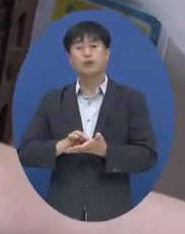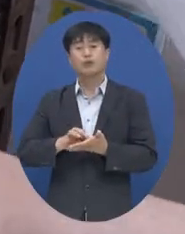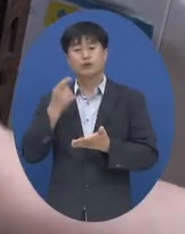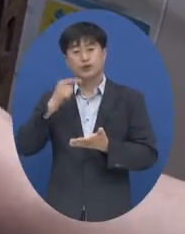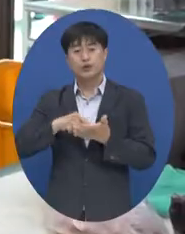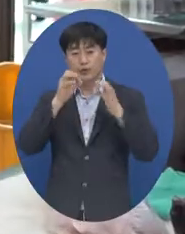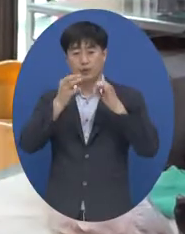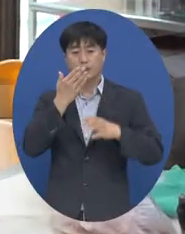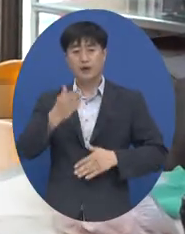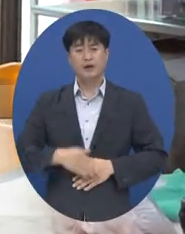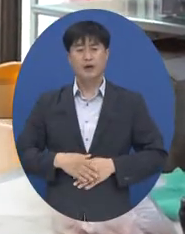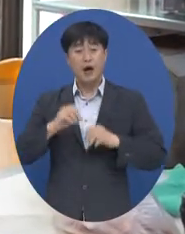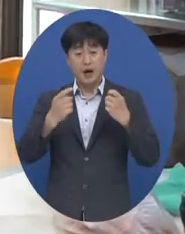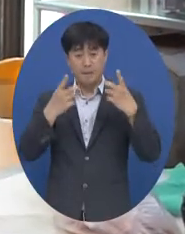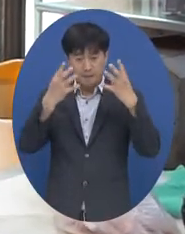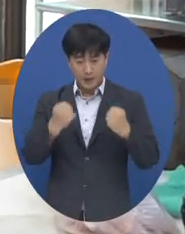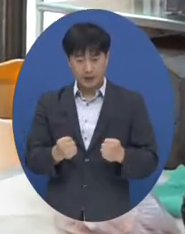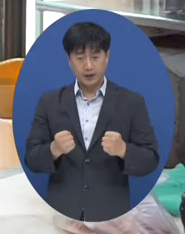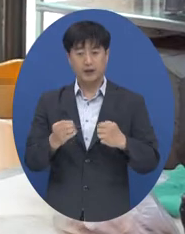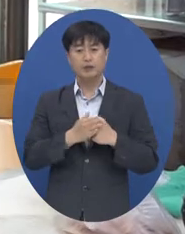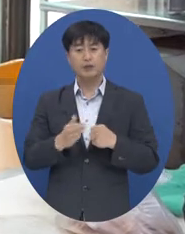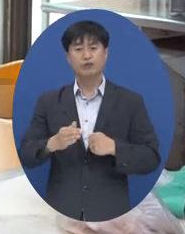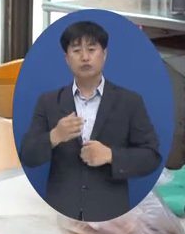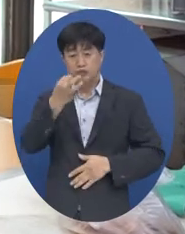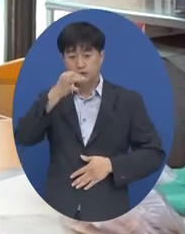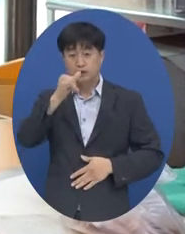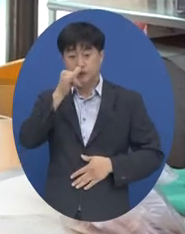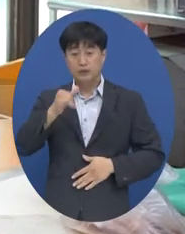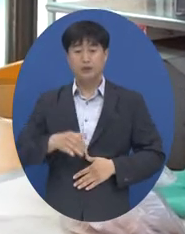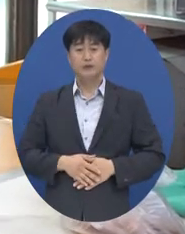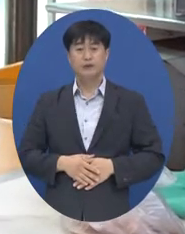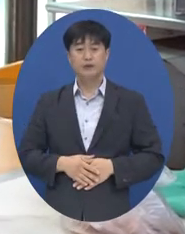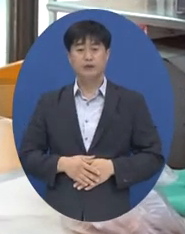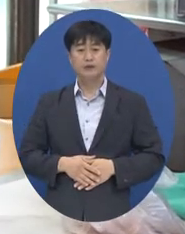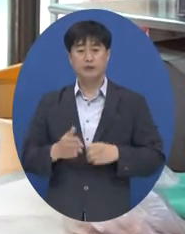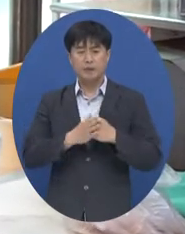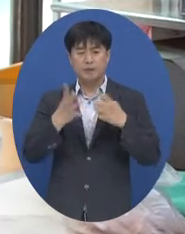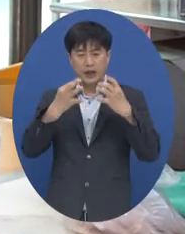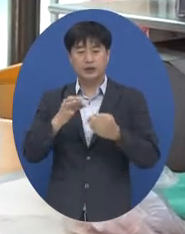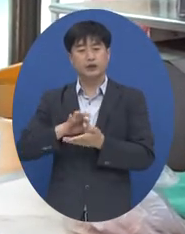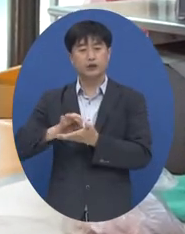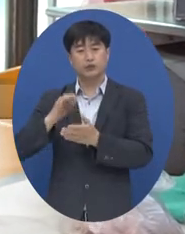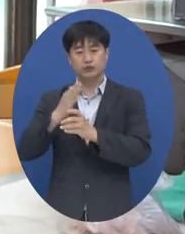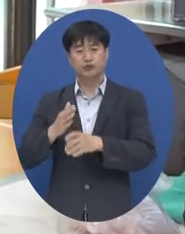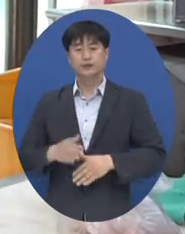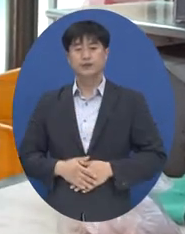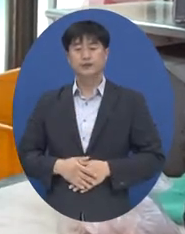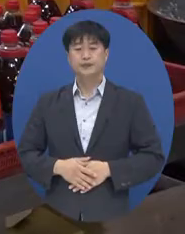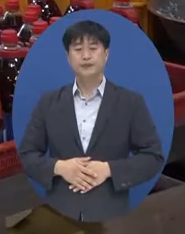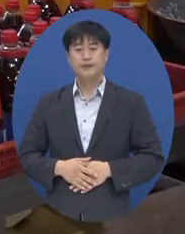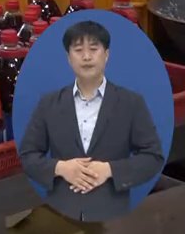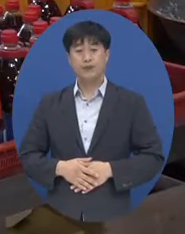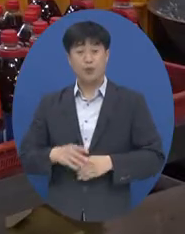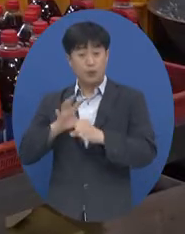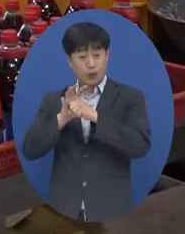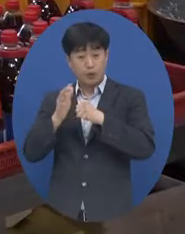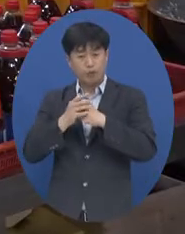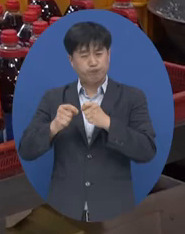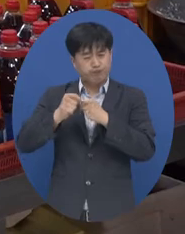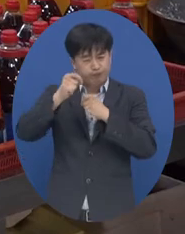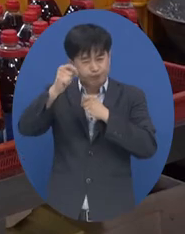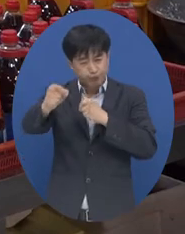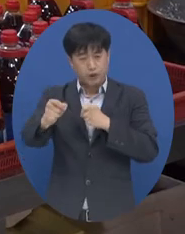있습니다. 할인을 많이 받으니까 우리한테 이익이잖아요. 그래서 많이 사용하고 있어요.